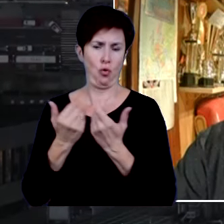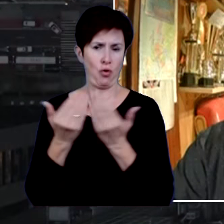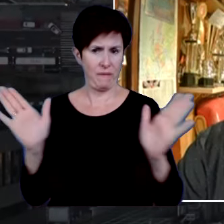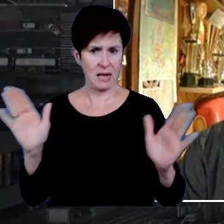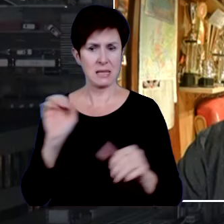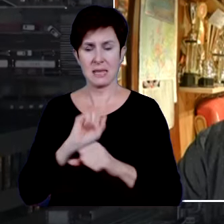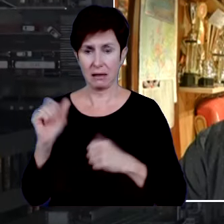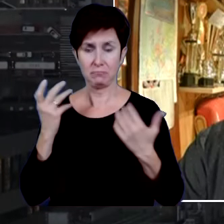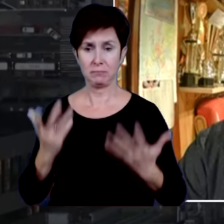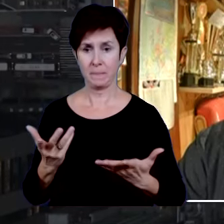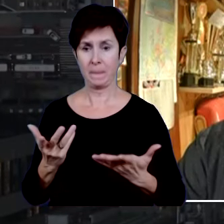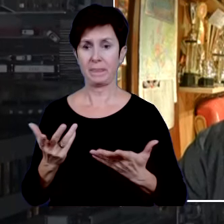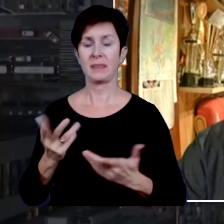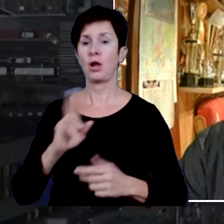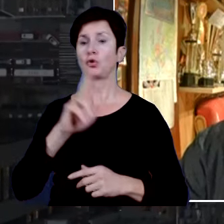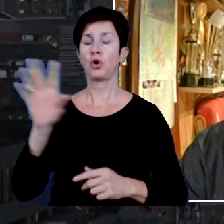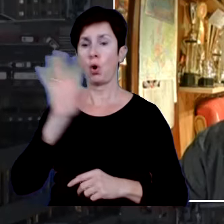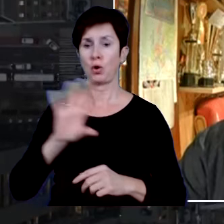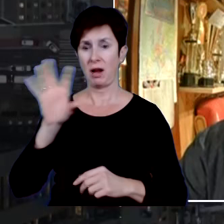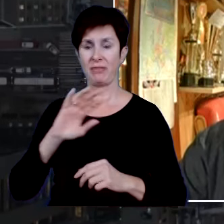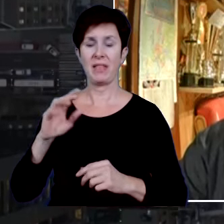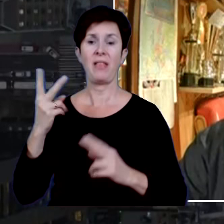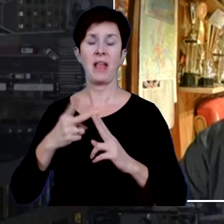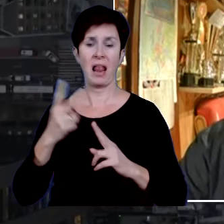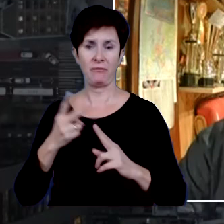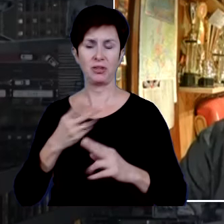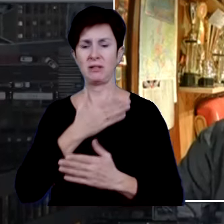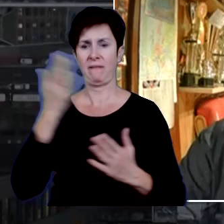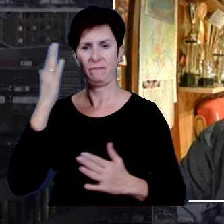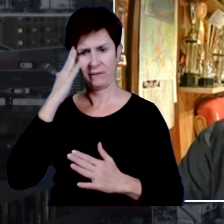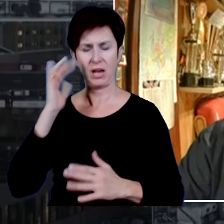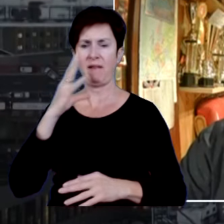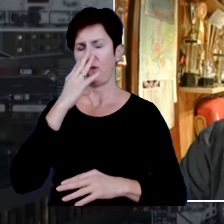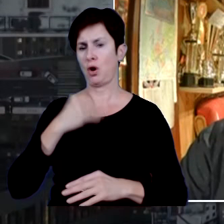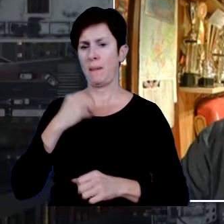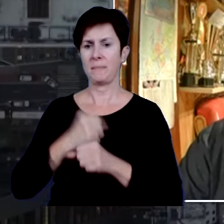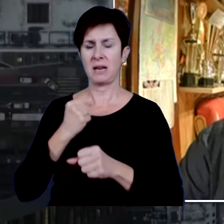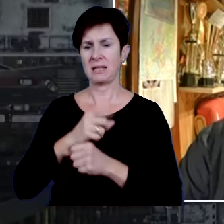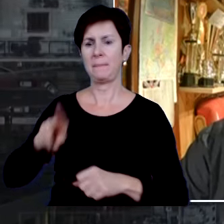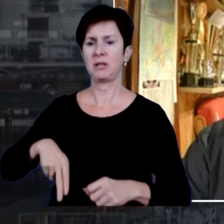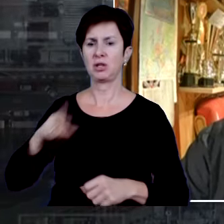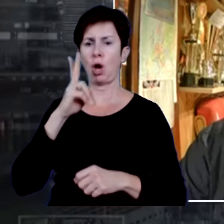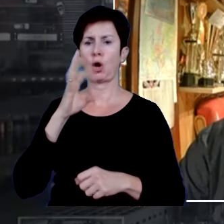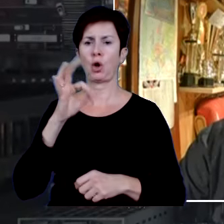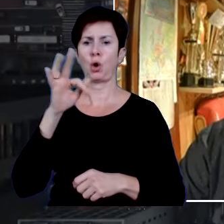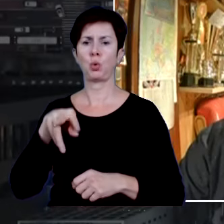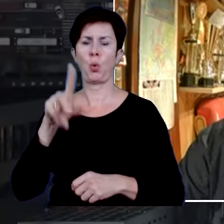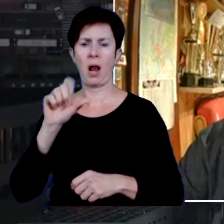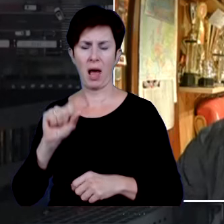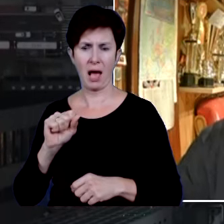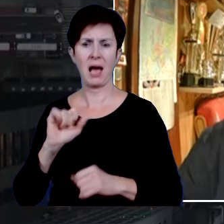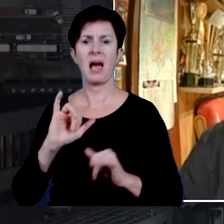którzy oglądają telewizję, wiedzą, jak pracuje minister Kotula i wiedzą, w którym momencie są